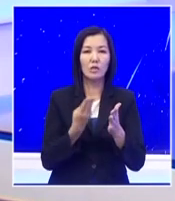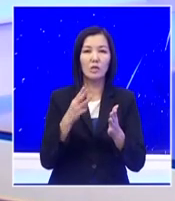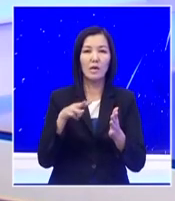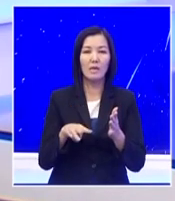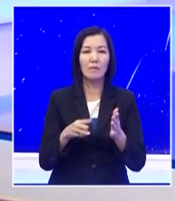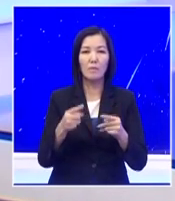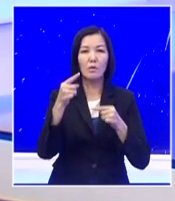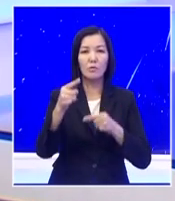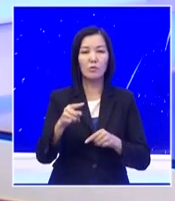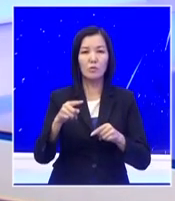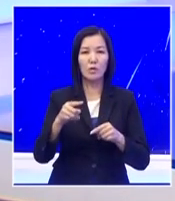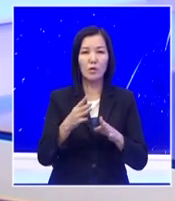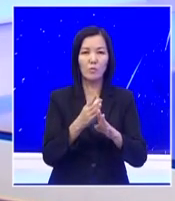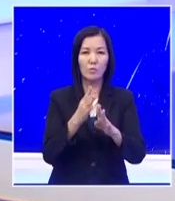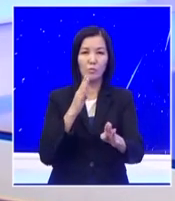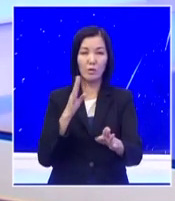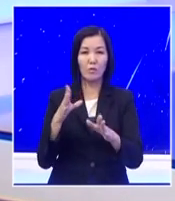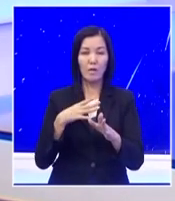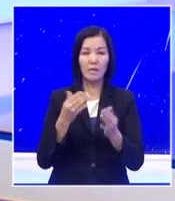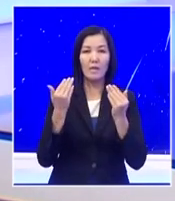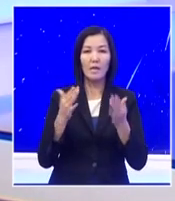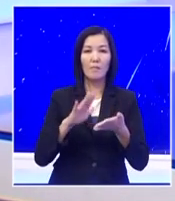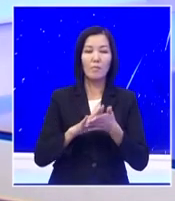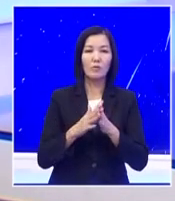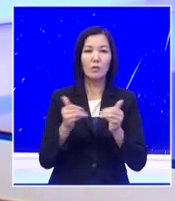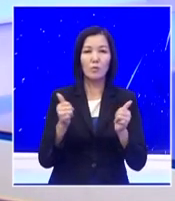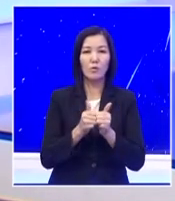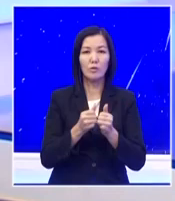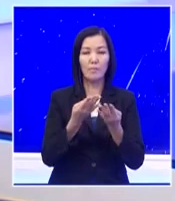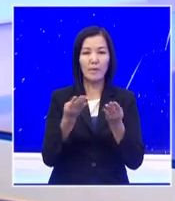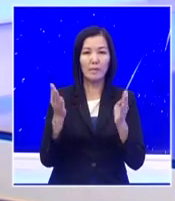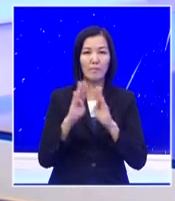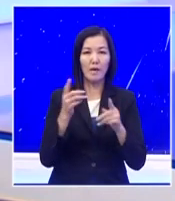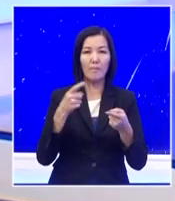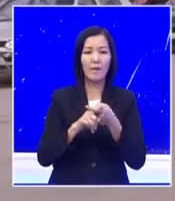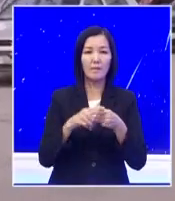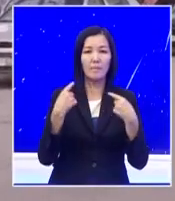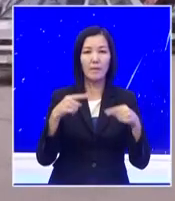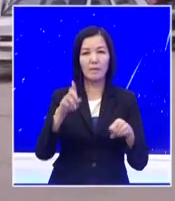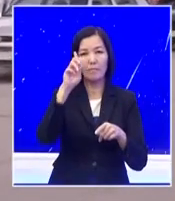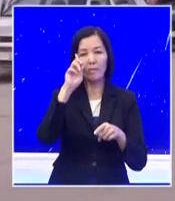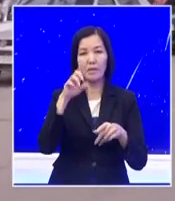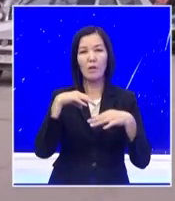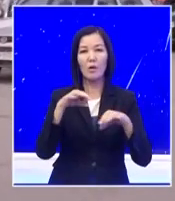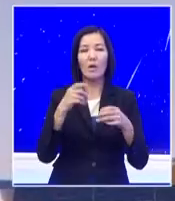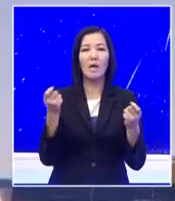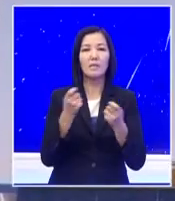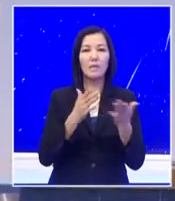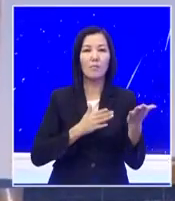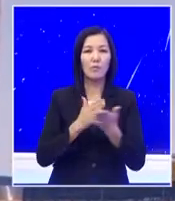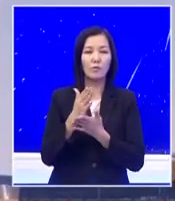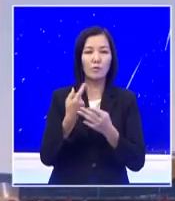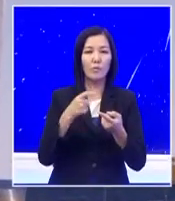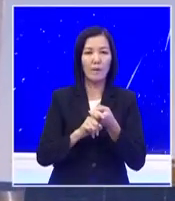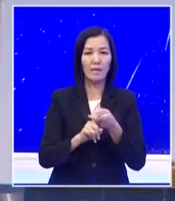жүк көліктерінің ұзын сонар кезегі қалыптасқан. Бұл жағдай көрші елдің пандемияға байланысты өзге мемлекеттерден көліктерді аздап